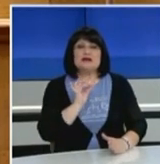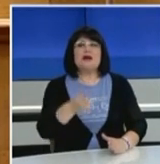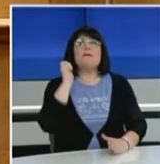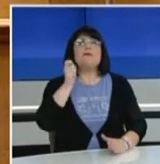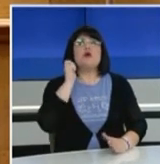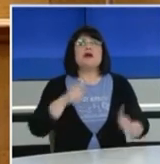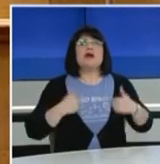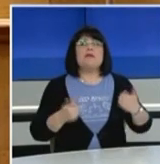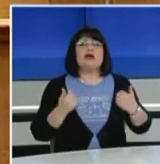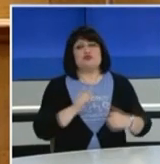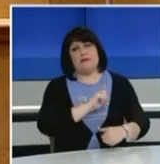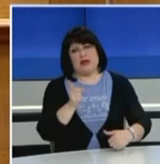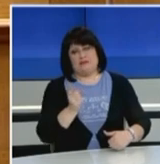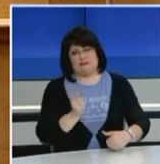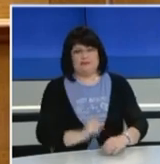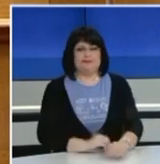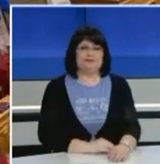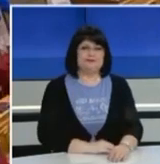πολιτικά παιχνίδια?